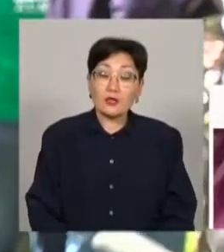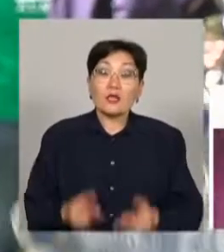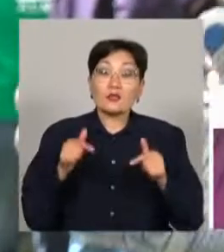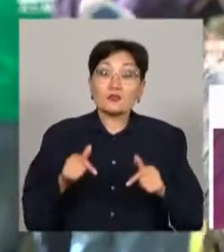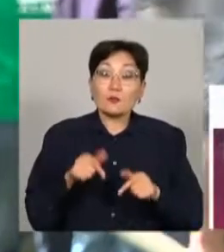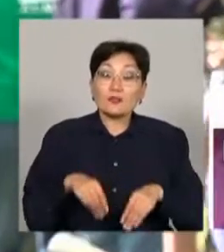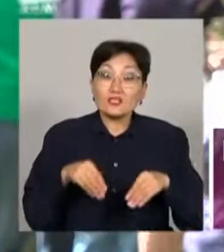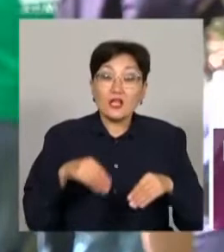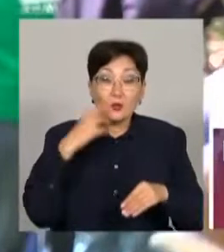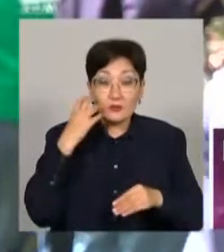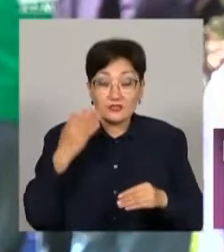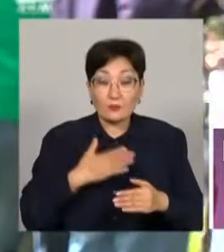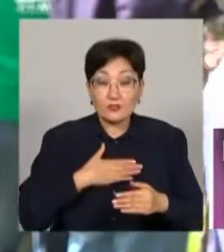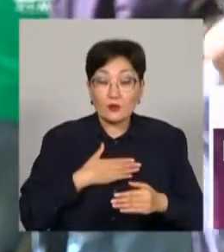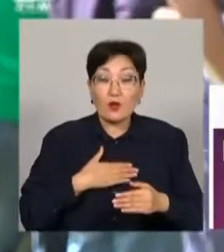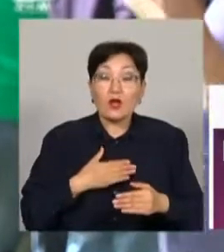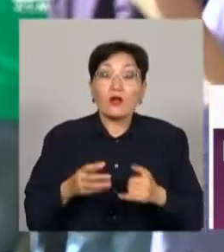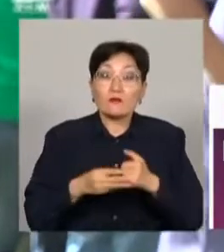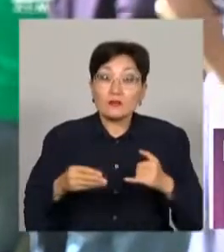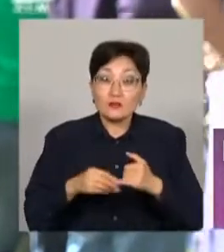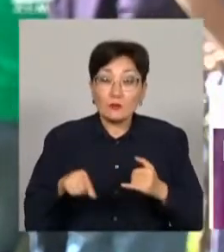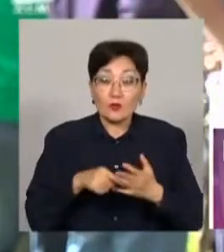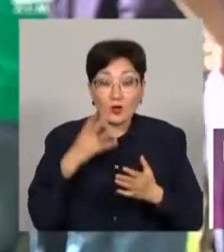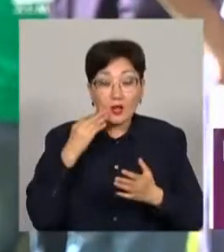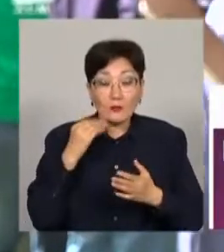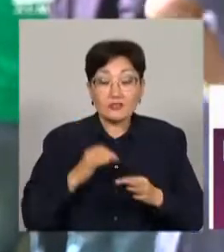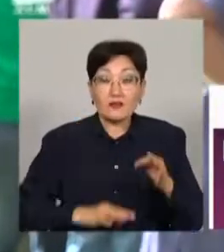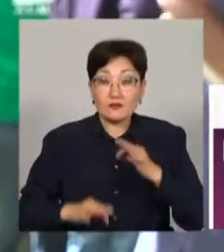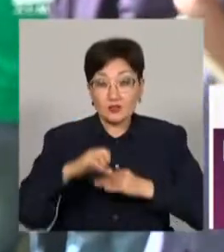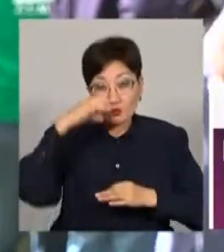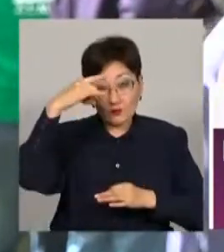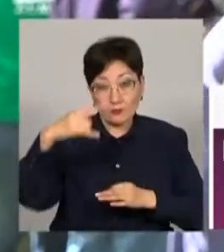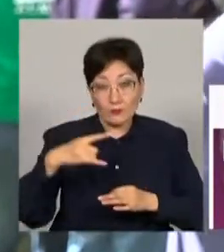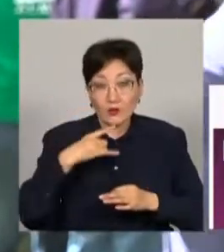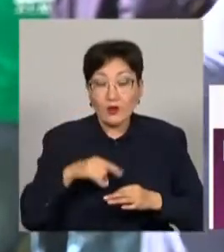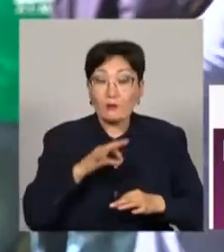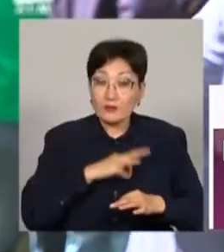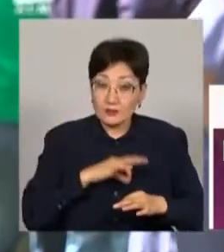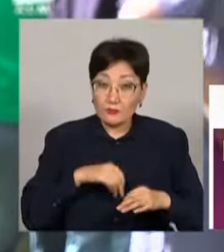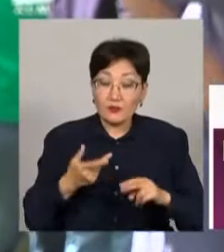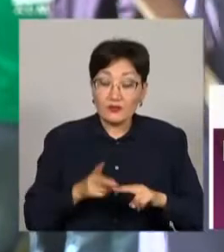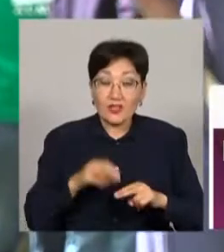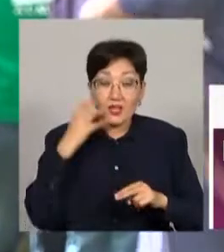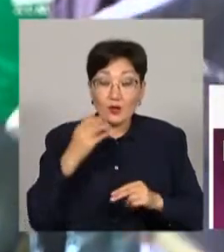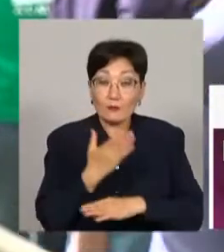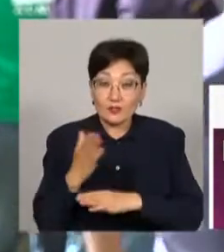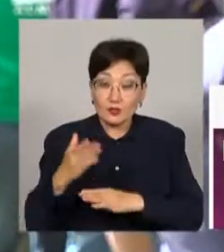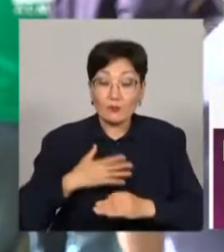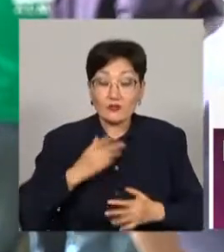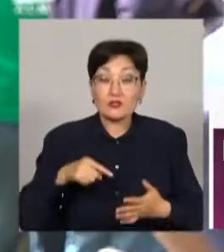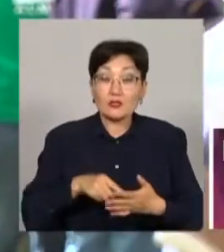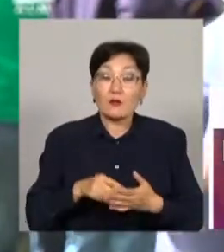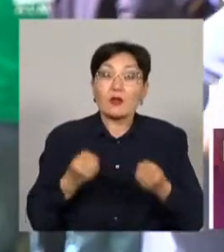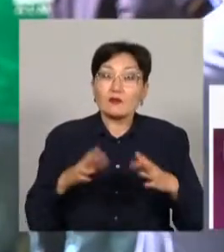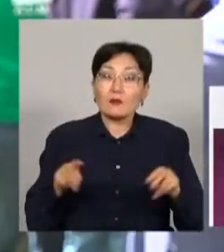Здесь мы сажаем яблоки, так как наша почва в Алматы, Жетысу и Восточном Казахстане пригодна для посадки именно яблонь. Я считаю, что наш город